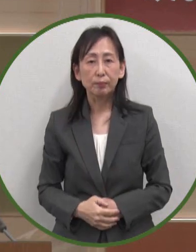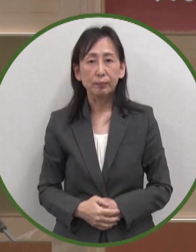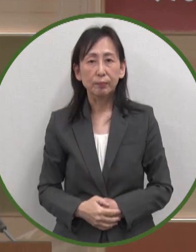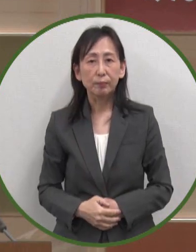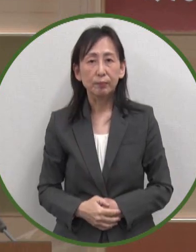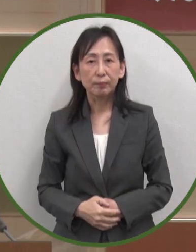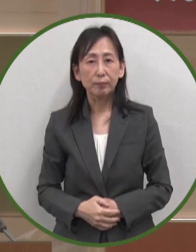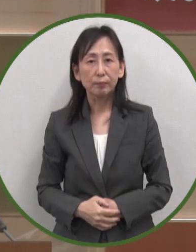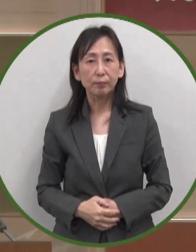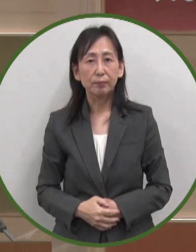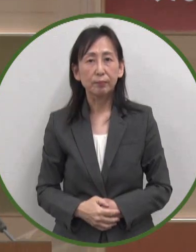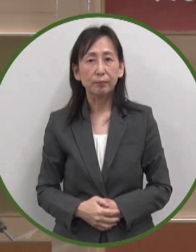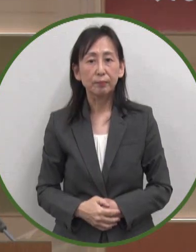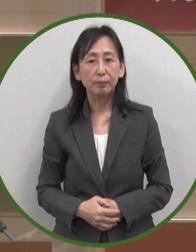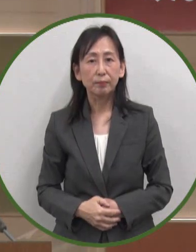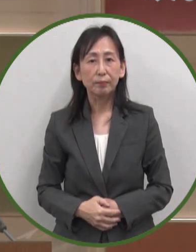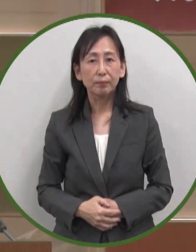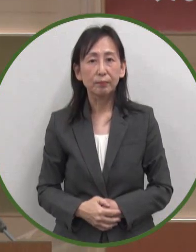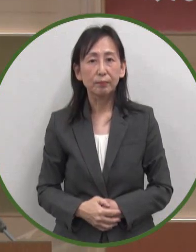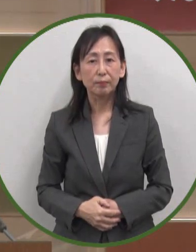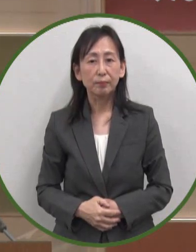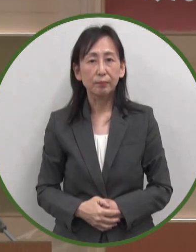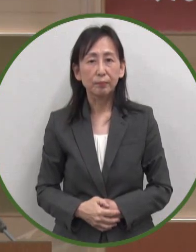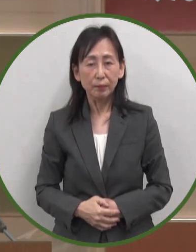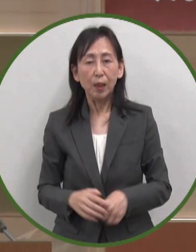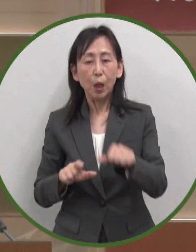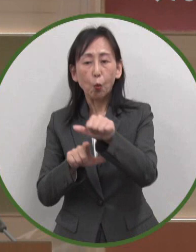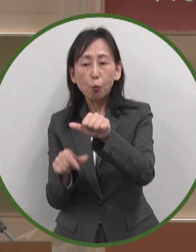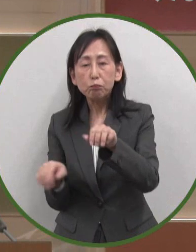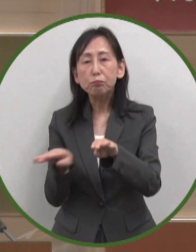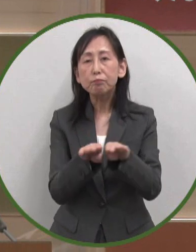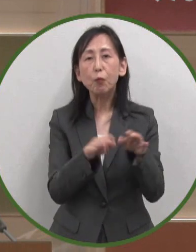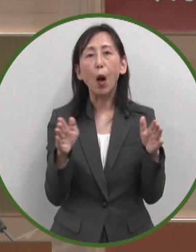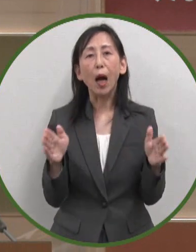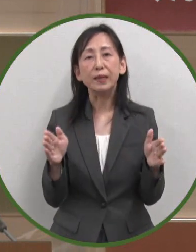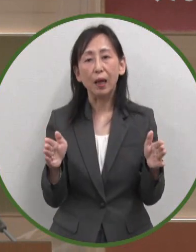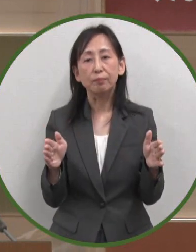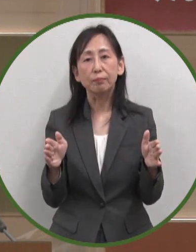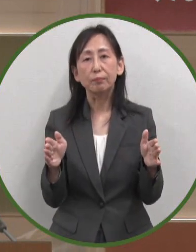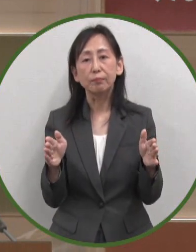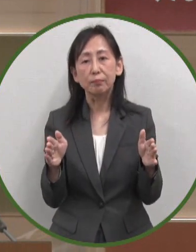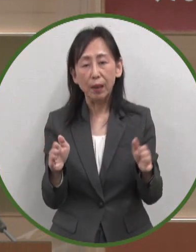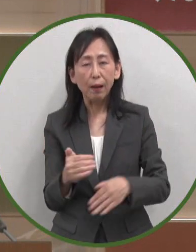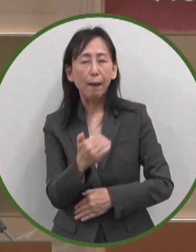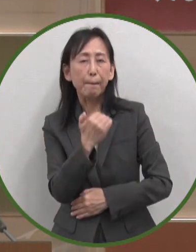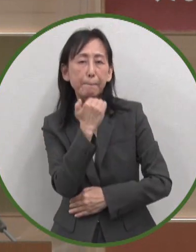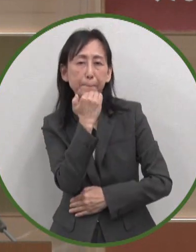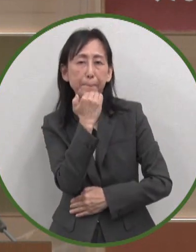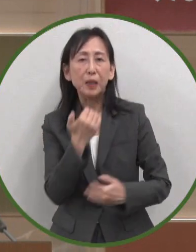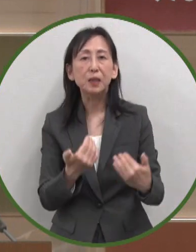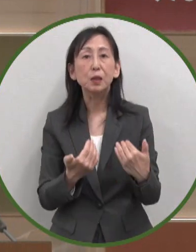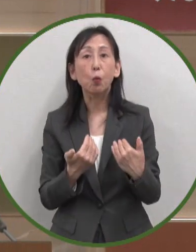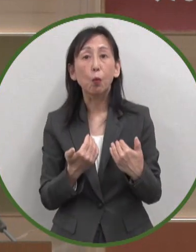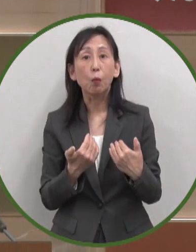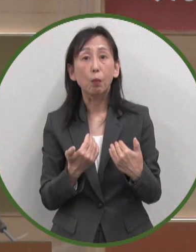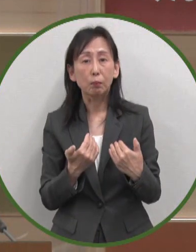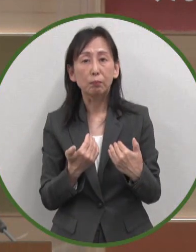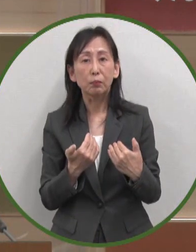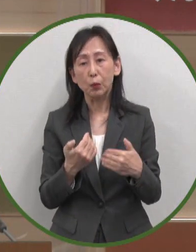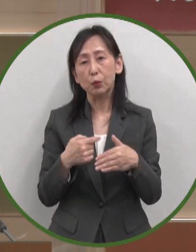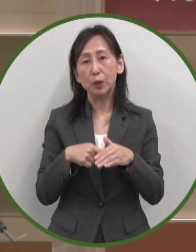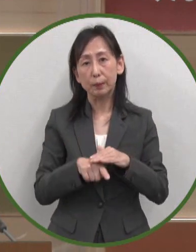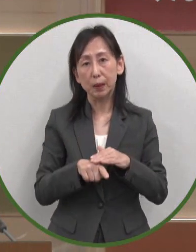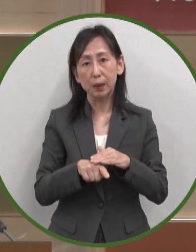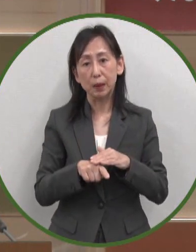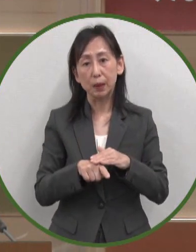したがって、まあ、この連休中はですね、ちょっと待たざるを得ないということがもあってです